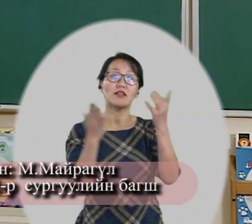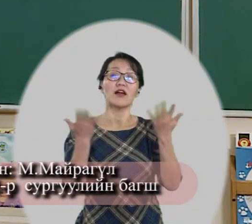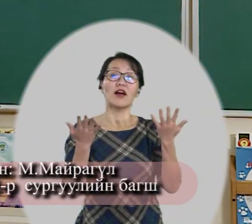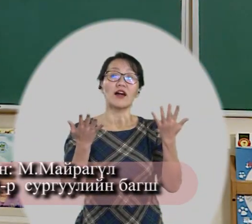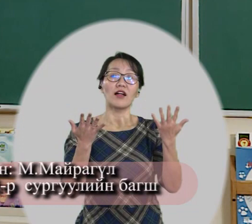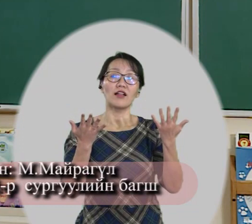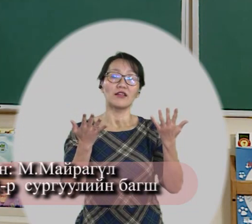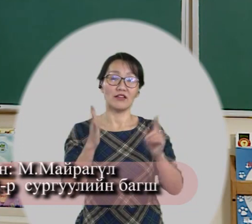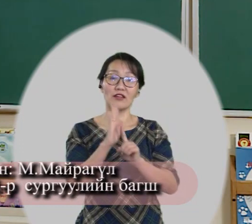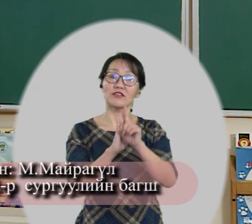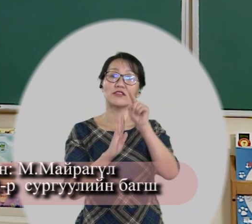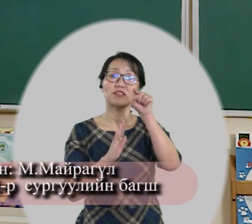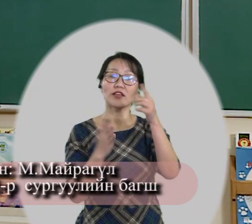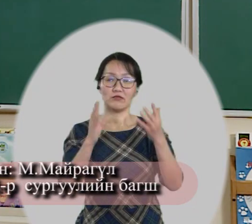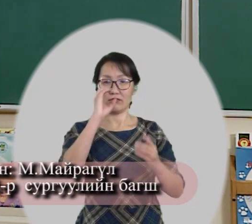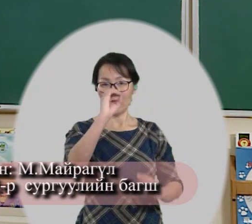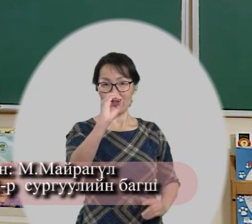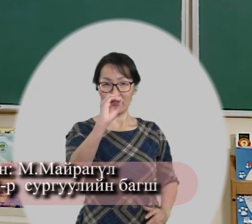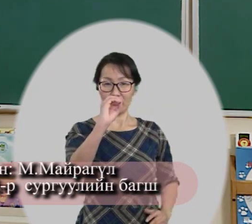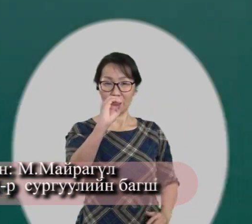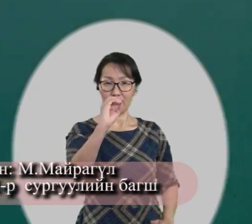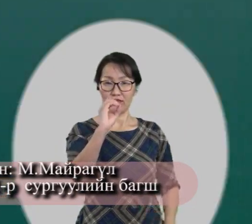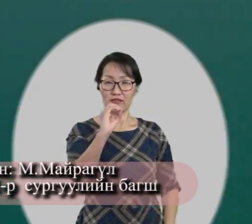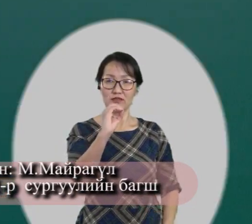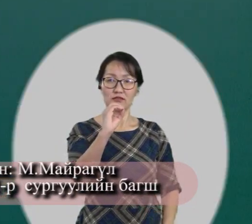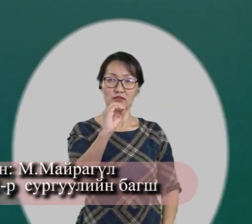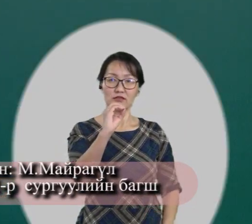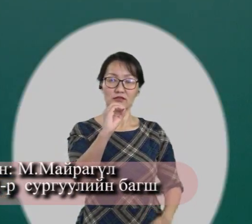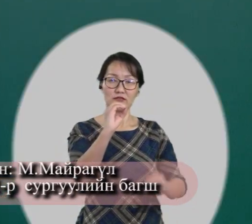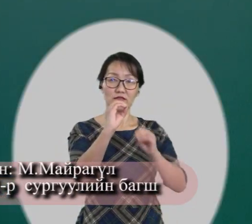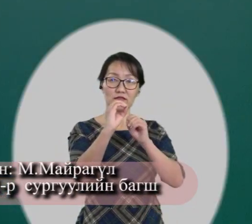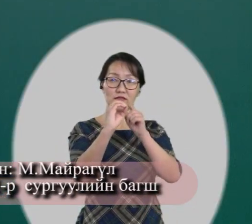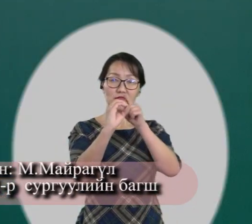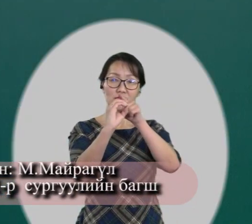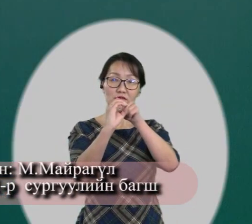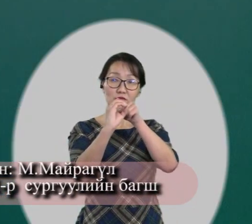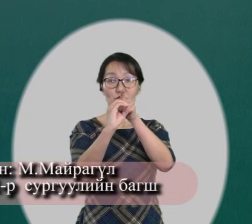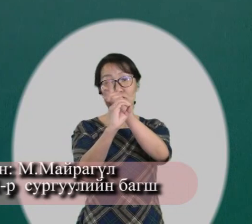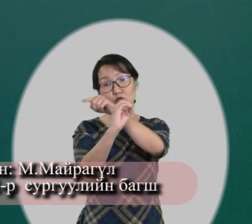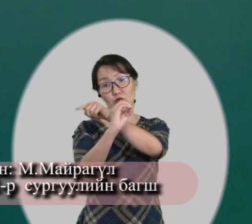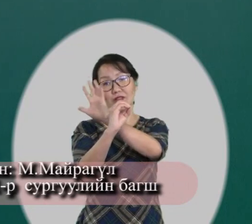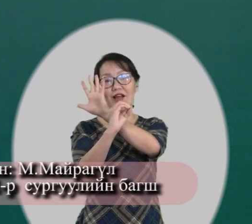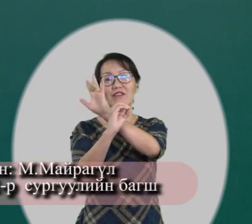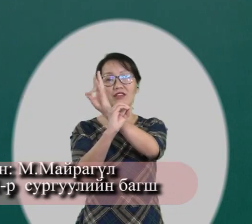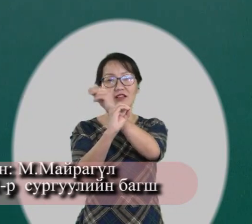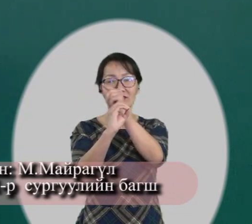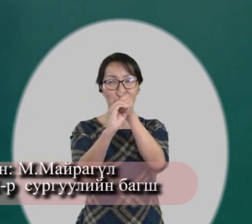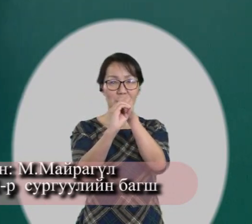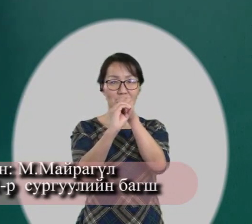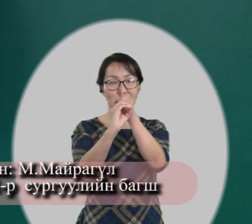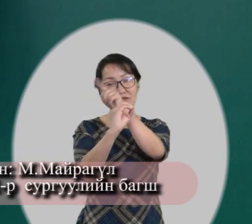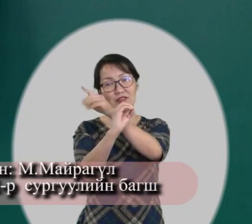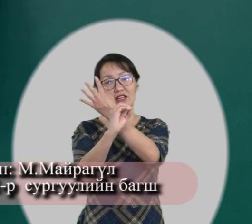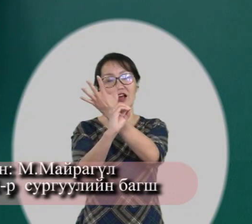Нольді қайтадан анықтап белгілеп қояйық. Нольден солға қарай бес